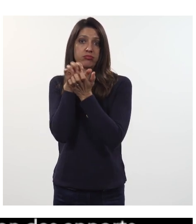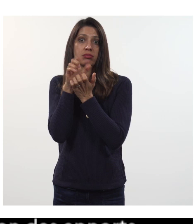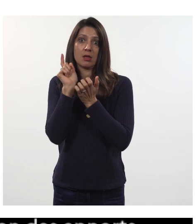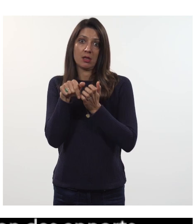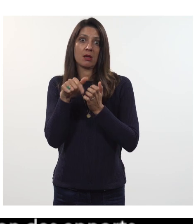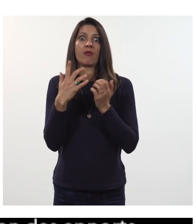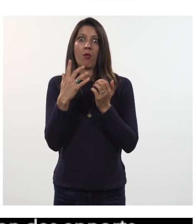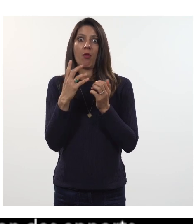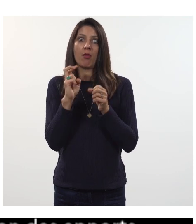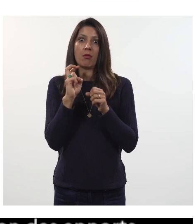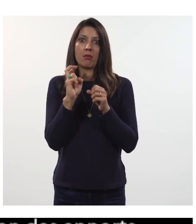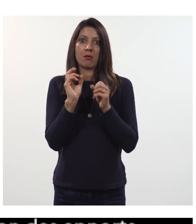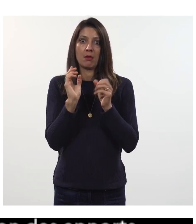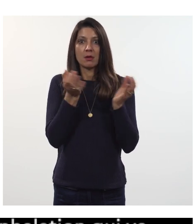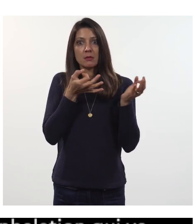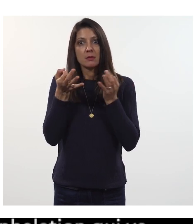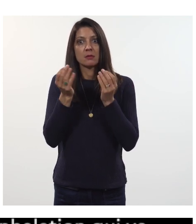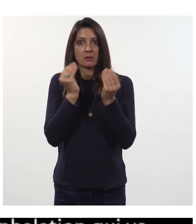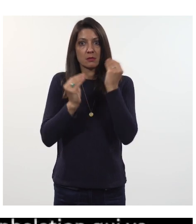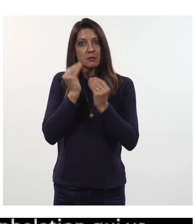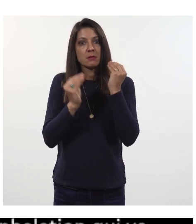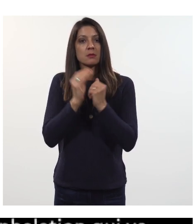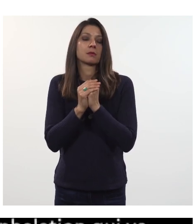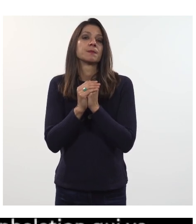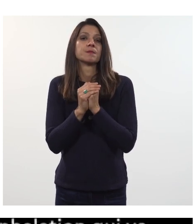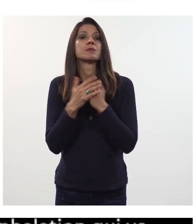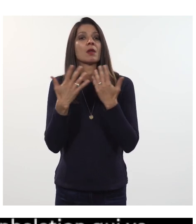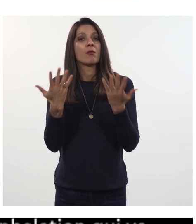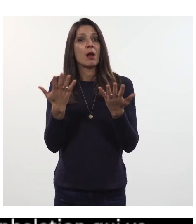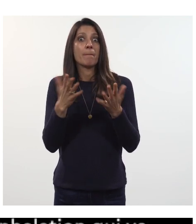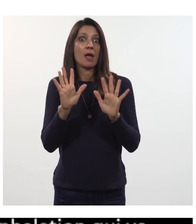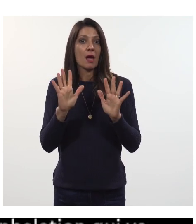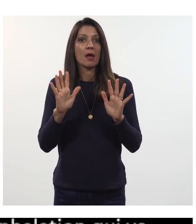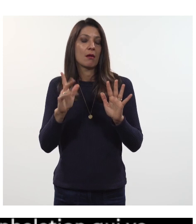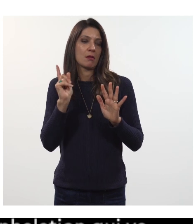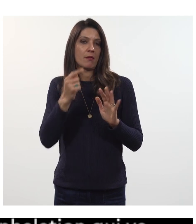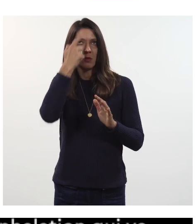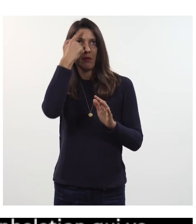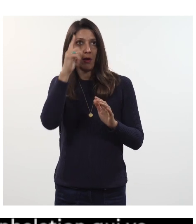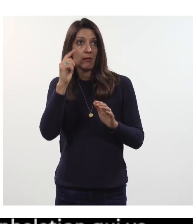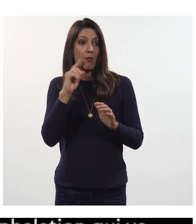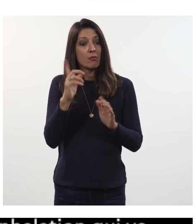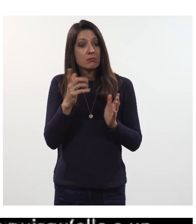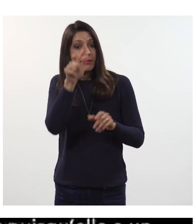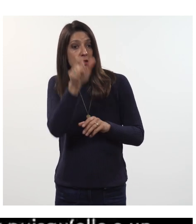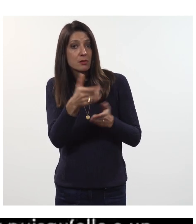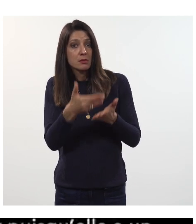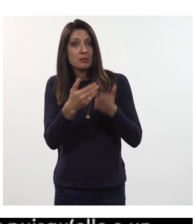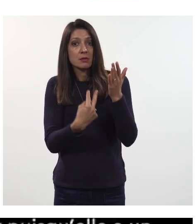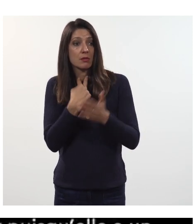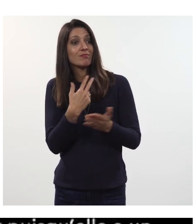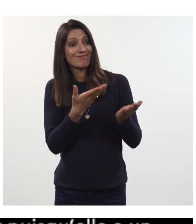réparateur de la salive. Donc, la grande question, voilà, consultation dentaire, point d'interrogation. Des fois, les